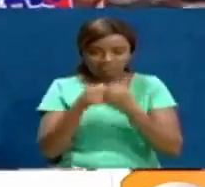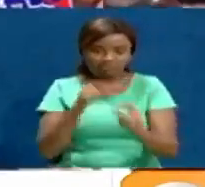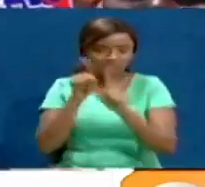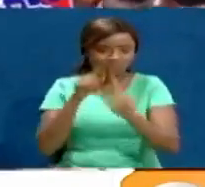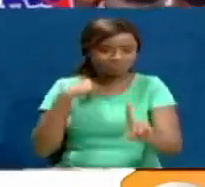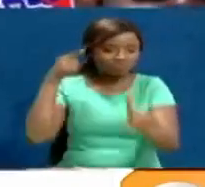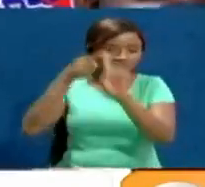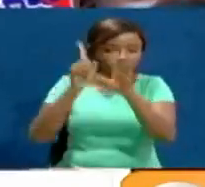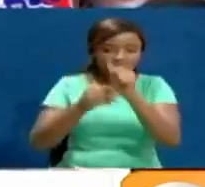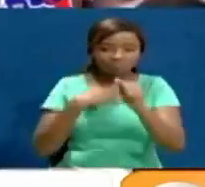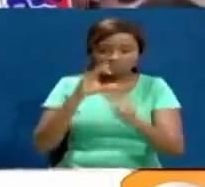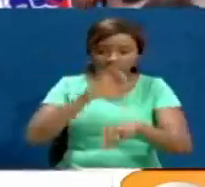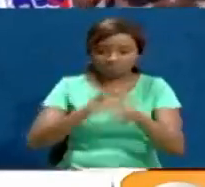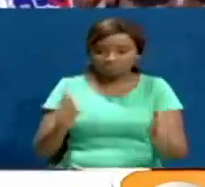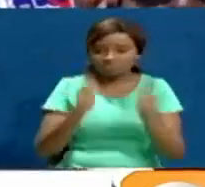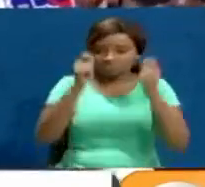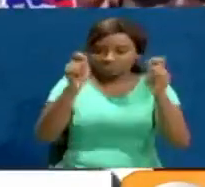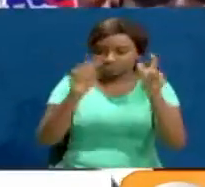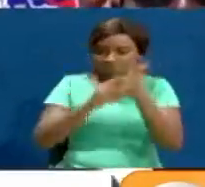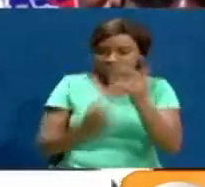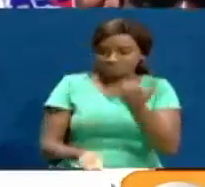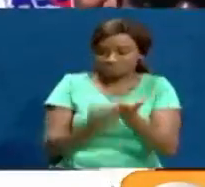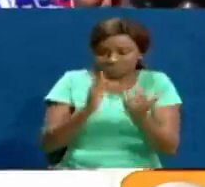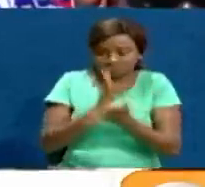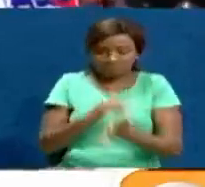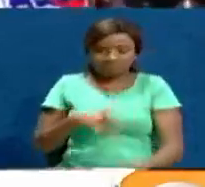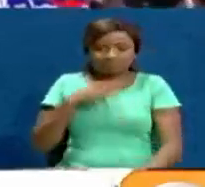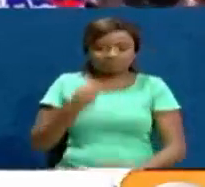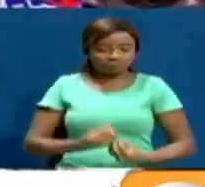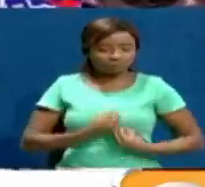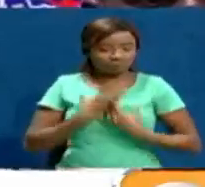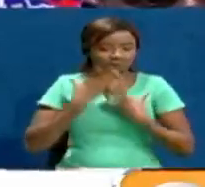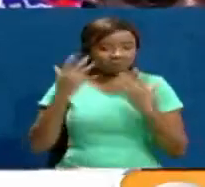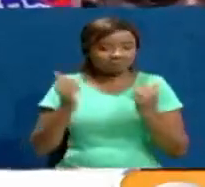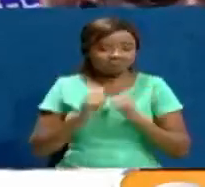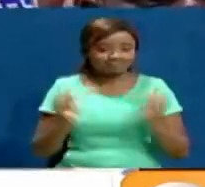na unaniomba nisaidie na vijana kwangu nasikia ni project